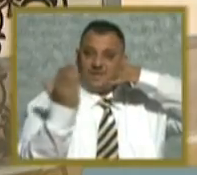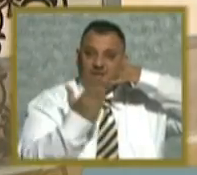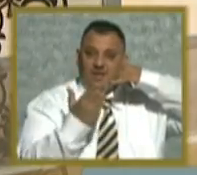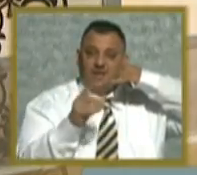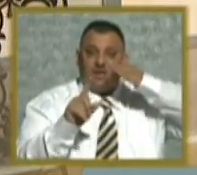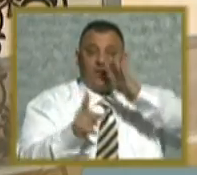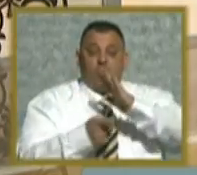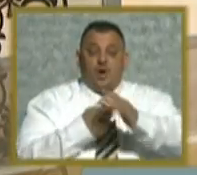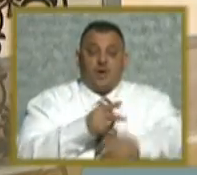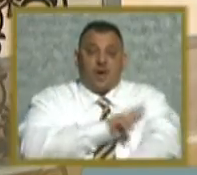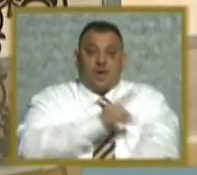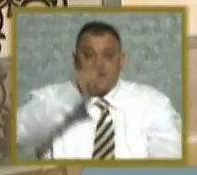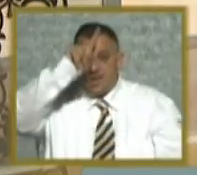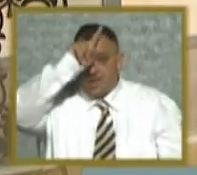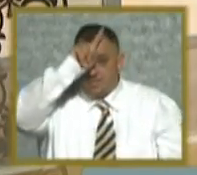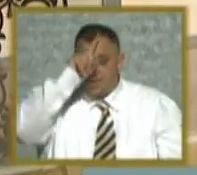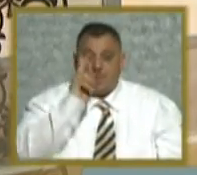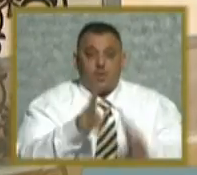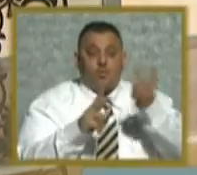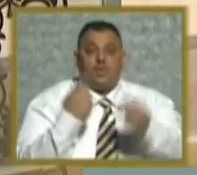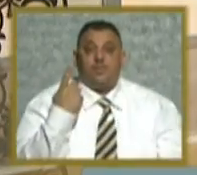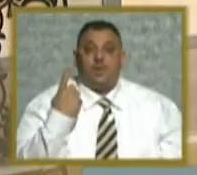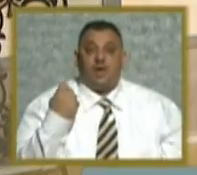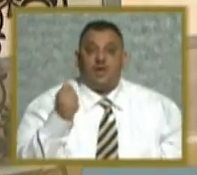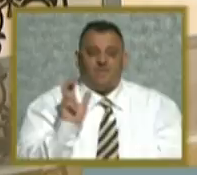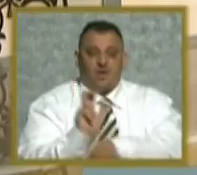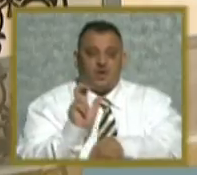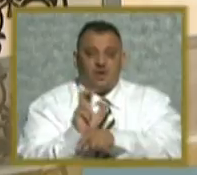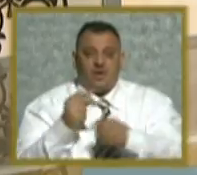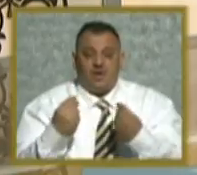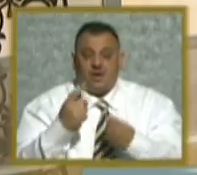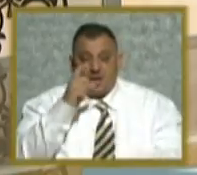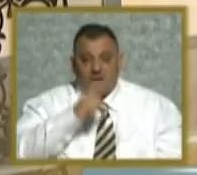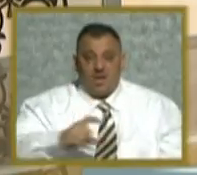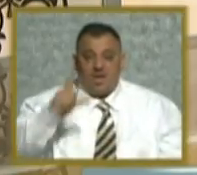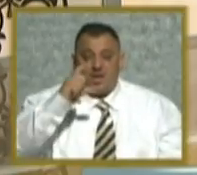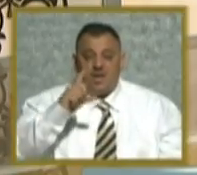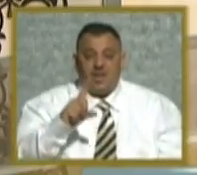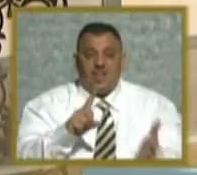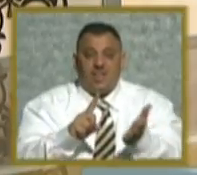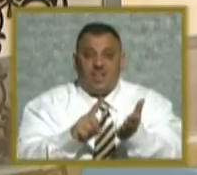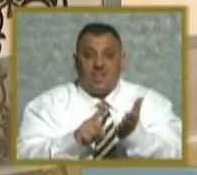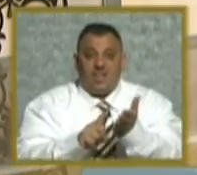في ألمانيا وعندي شوية دين، وبصير بجوز في شريعة الإسلامية إذا مثلا